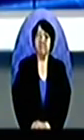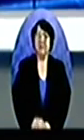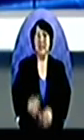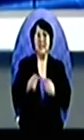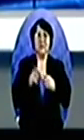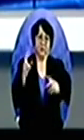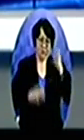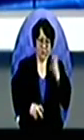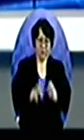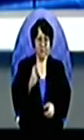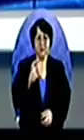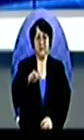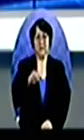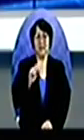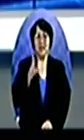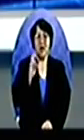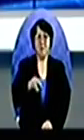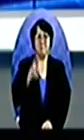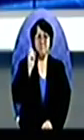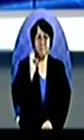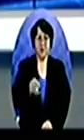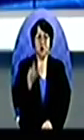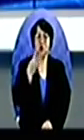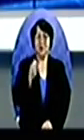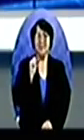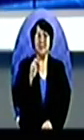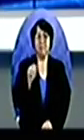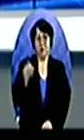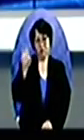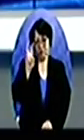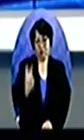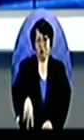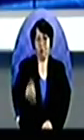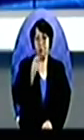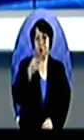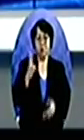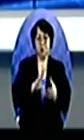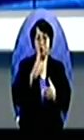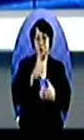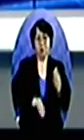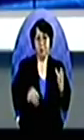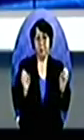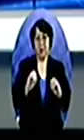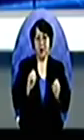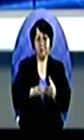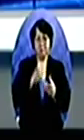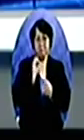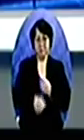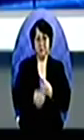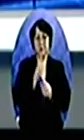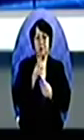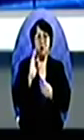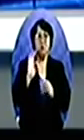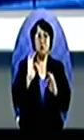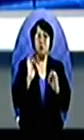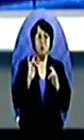Эрдэнэ төлөлтөр стандарт банкнд 40,000-д 40 сая долларыг хүү торгул үгээр шилжүүлж, зацуутай тус банктай ямар нэгэн үр маргаангүй болсон байна. За өөрөөр